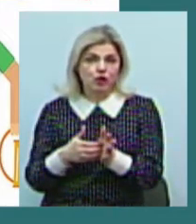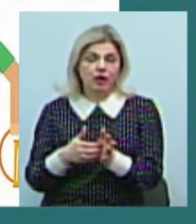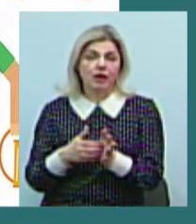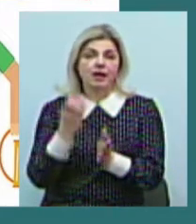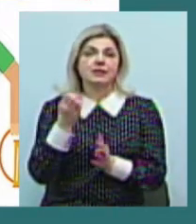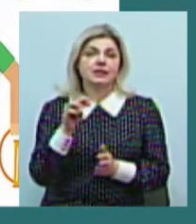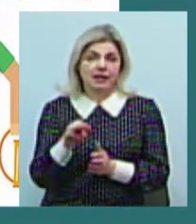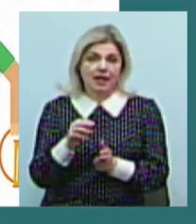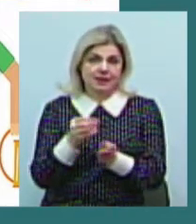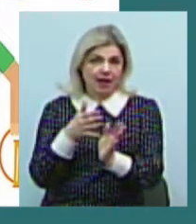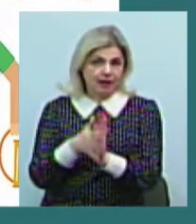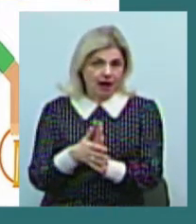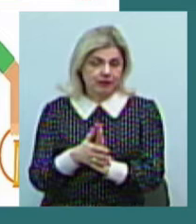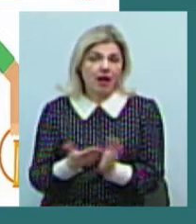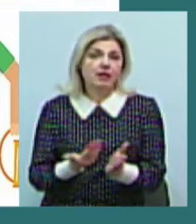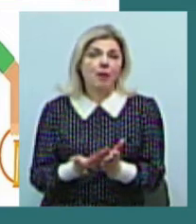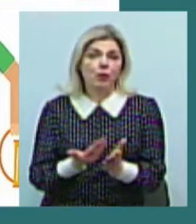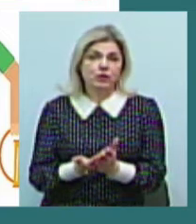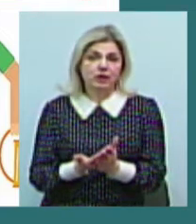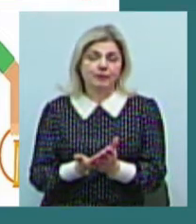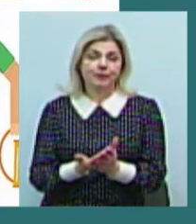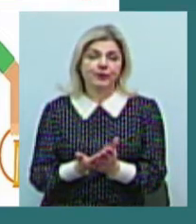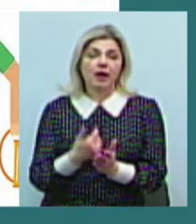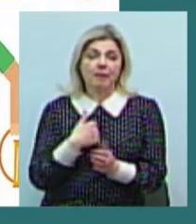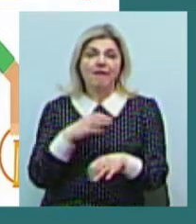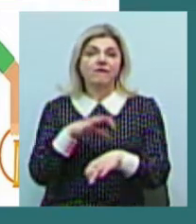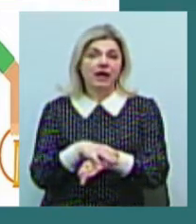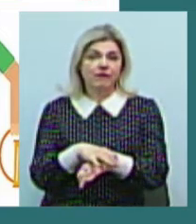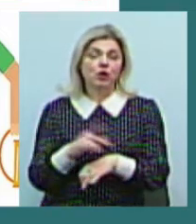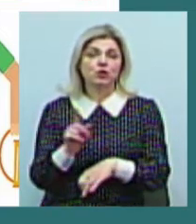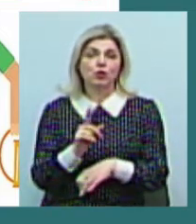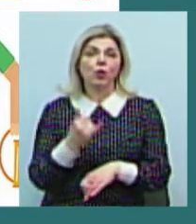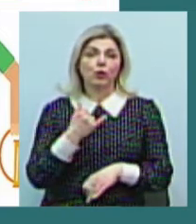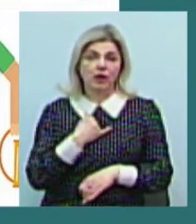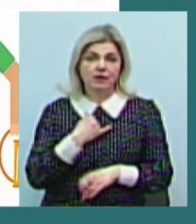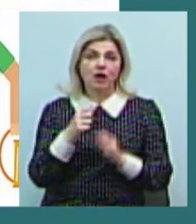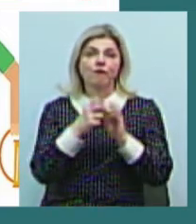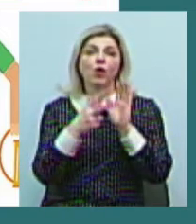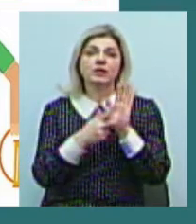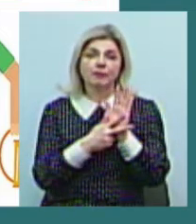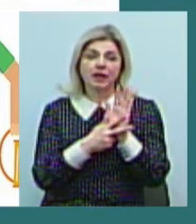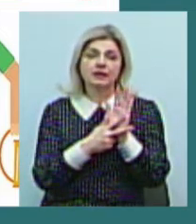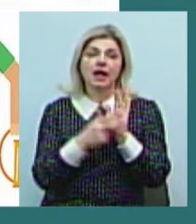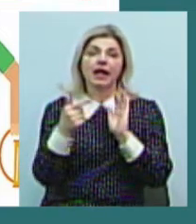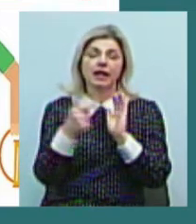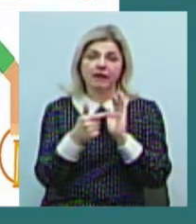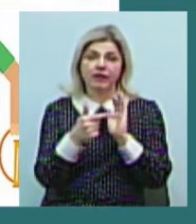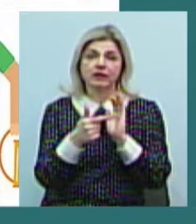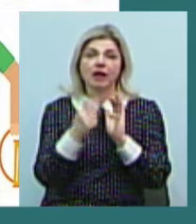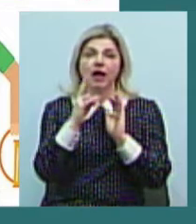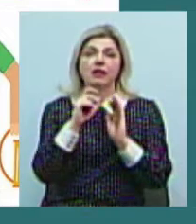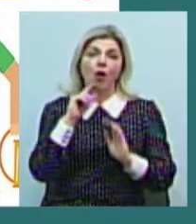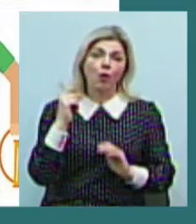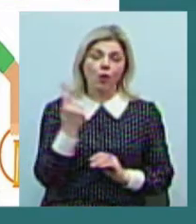статьи затрат. Допустим, вот мы выявили, что у нас 18 гривен на